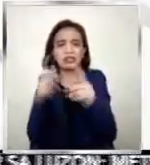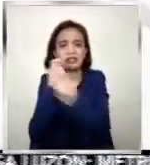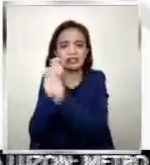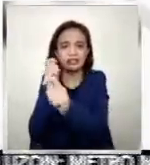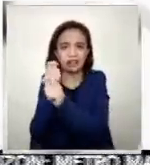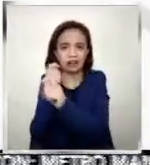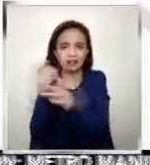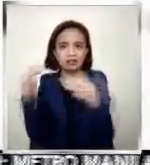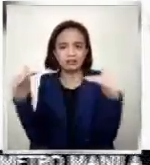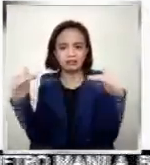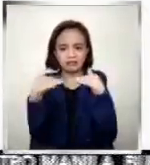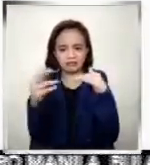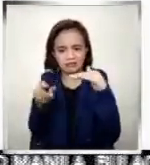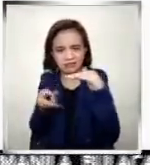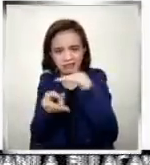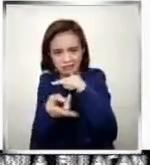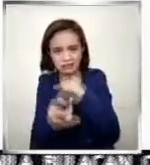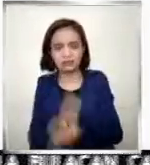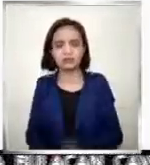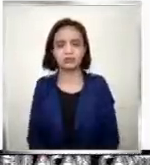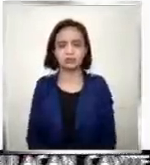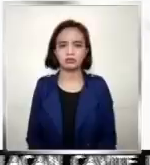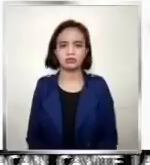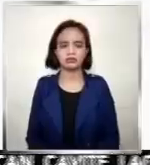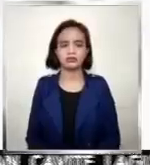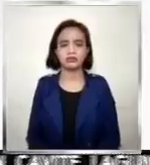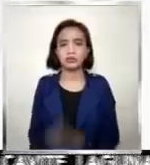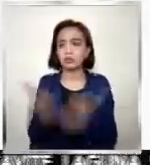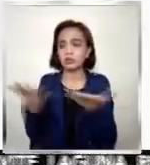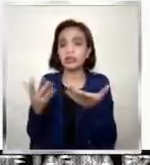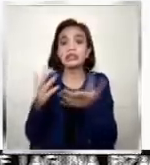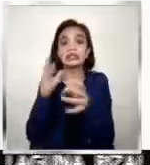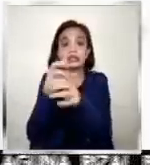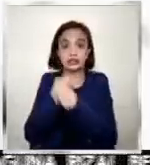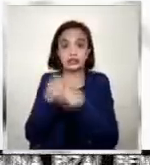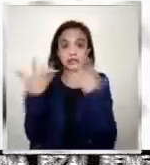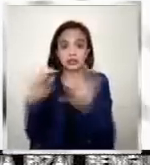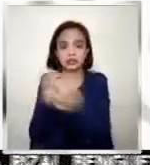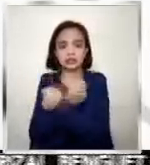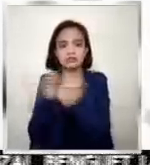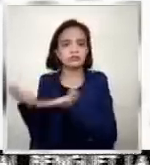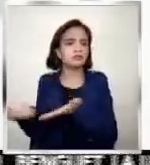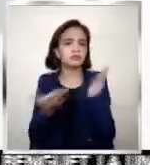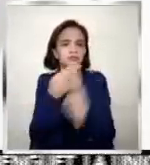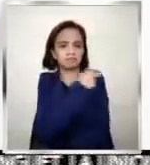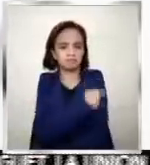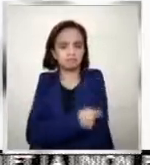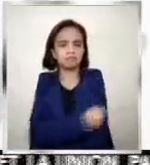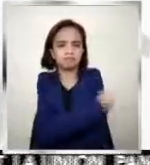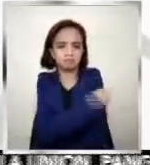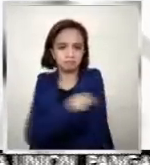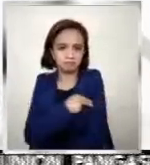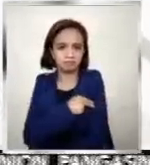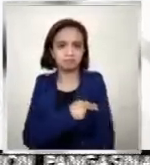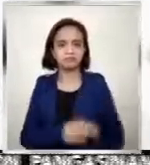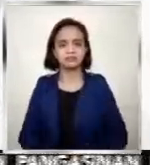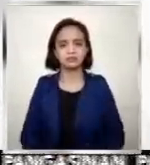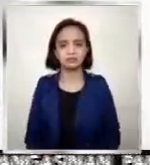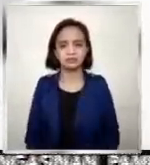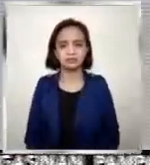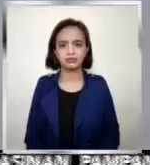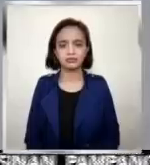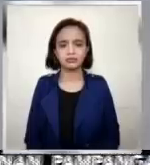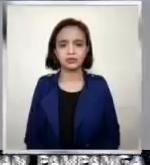truck. Yung oxygen. Nang makuha na siya, isinugod siya sa ospital. Ulo. Nangyari